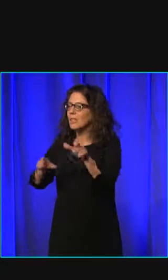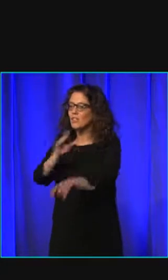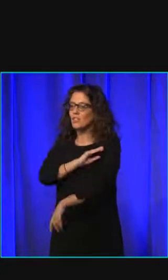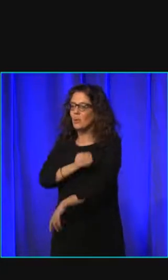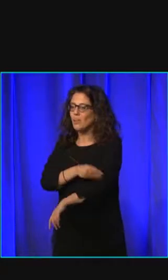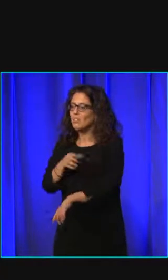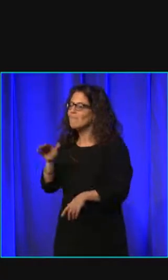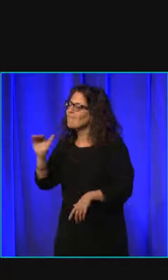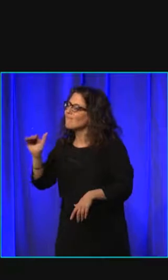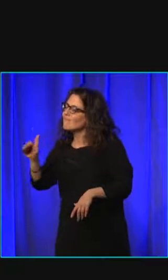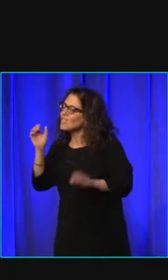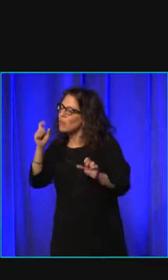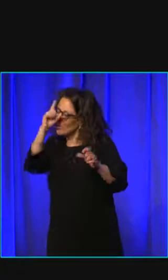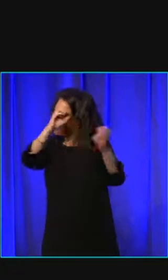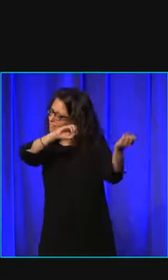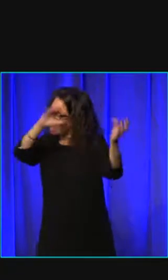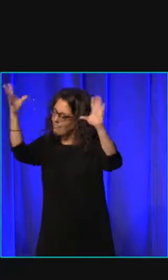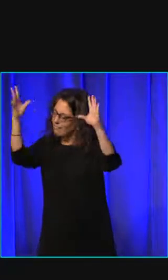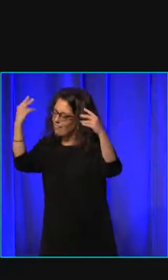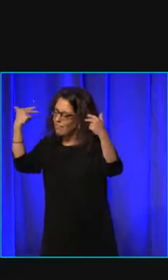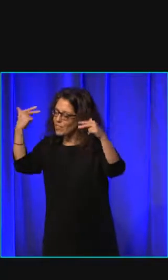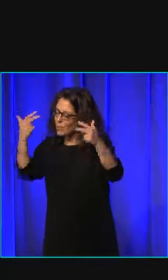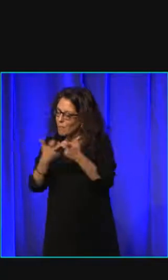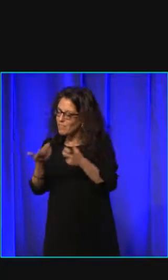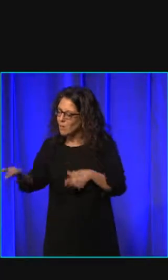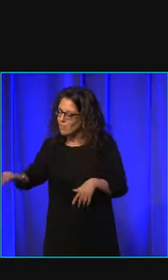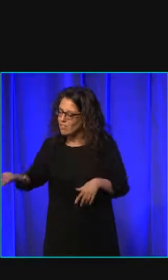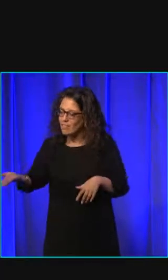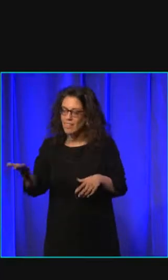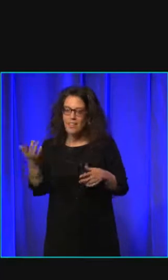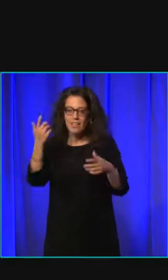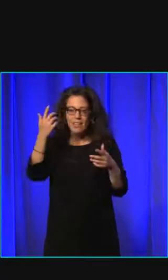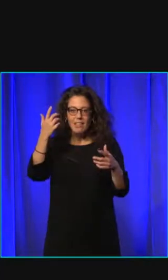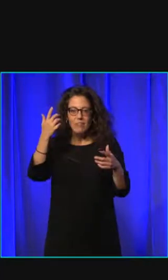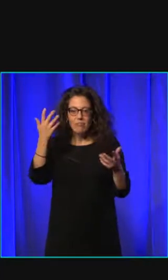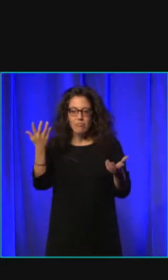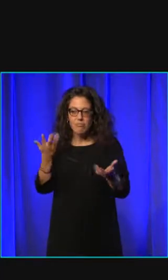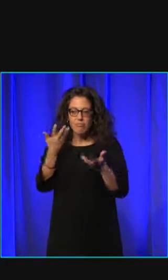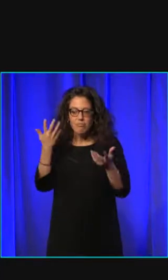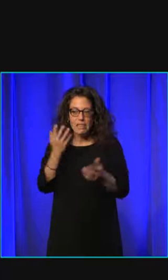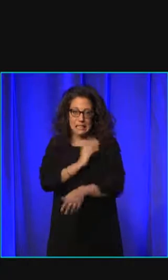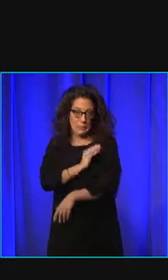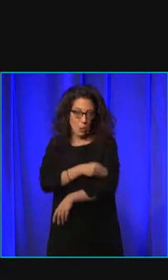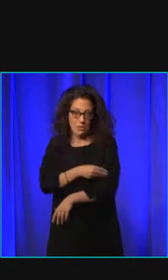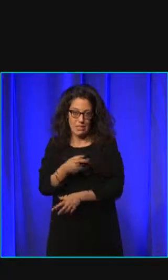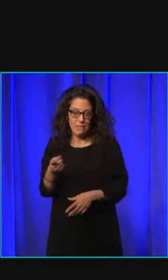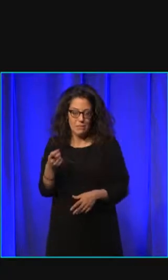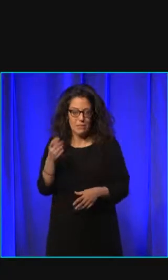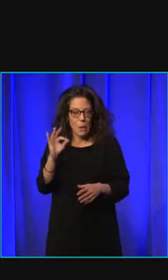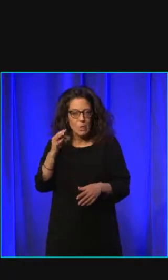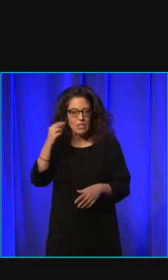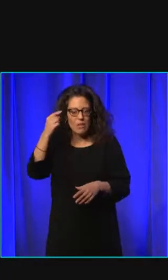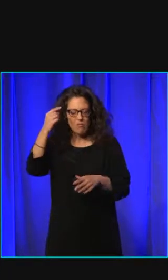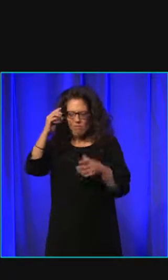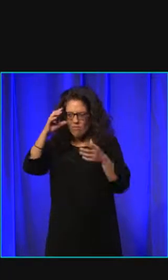simuler dans leur tête des vidéos comme ceci, je veux dire, les sportifs vont encoder des gestes qui sont